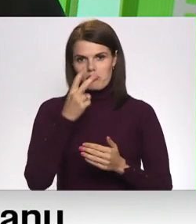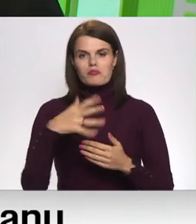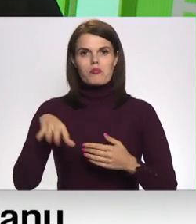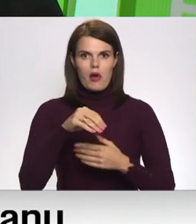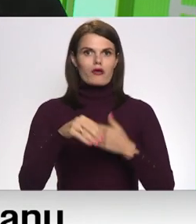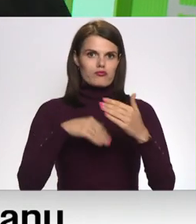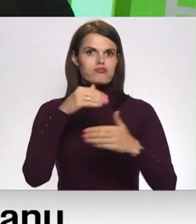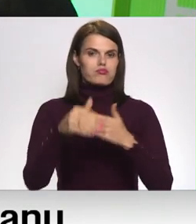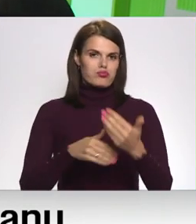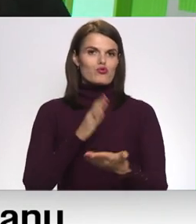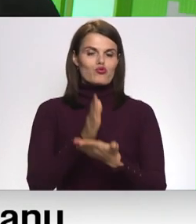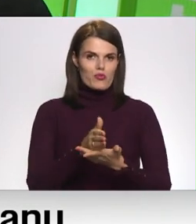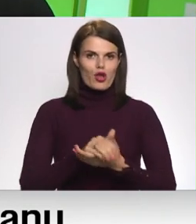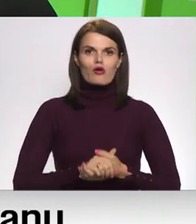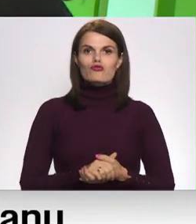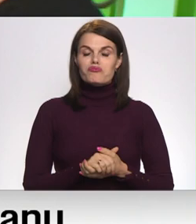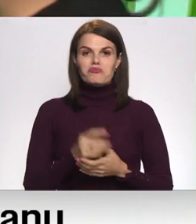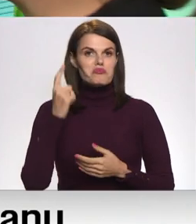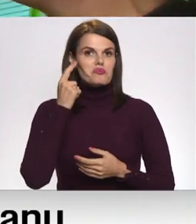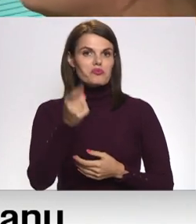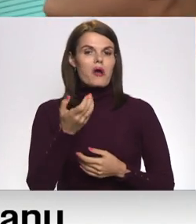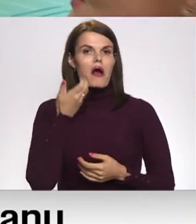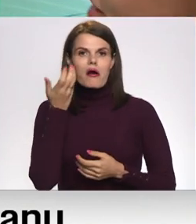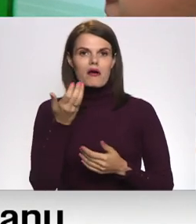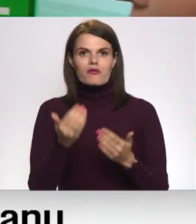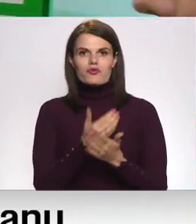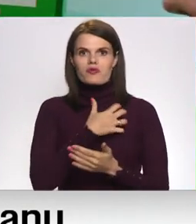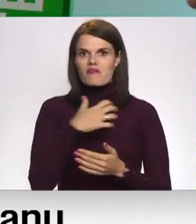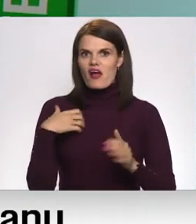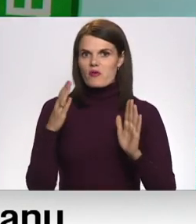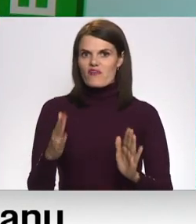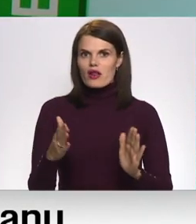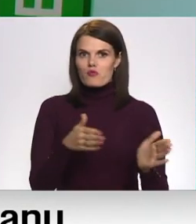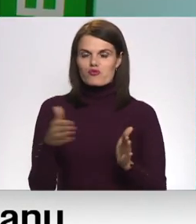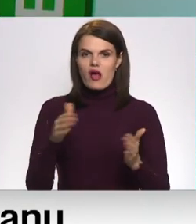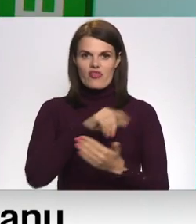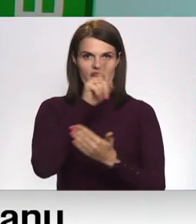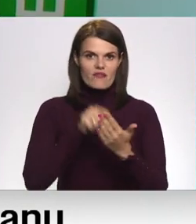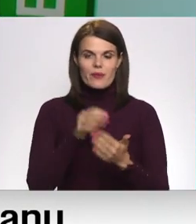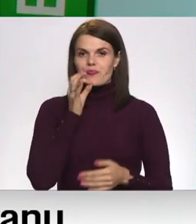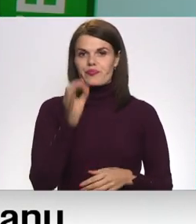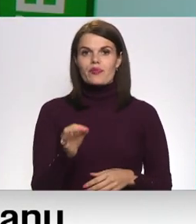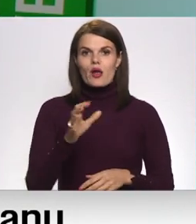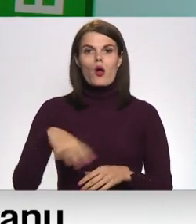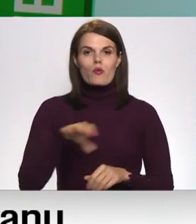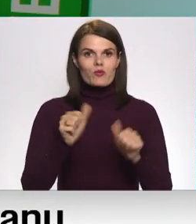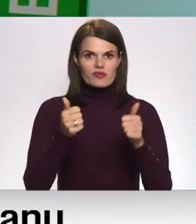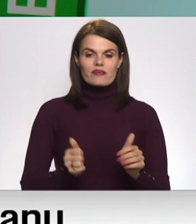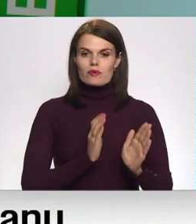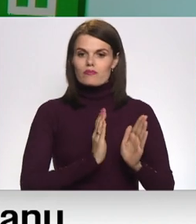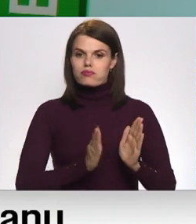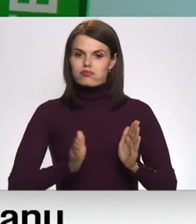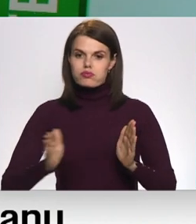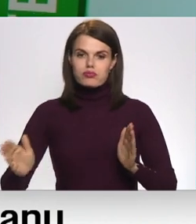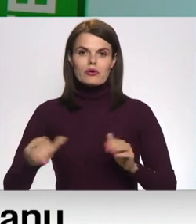priekšu. Jūs prognozējat, varētu būt zināms par jaunās valdības izveidošanu un tās sastāvu? Mums ir izveidojis tāds ritms, kad